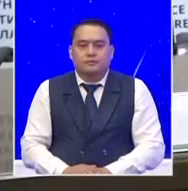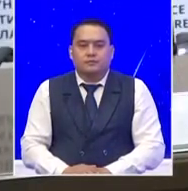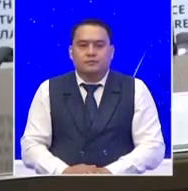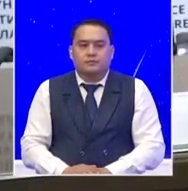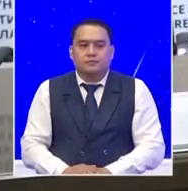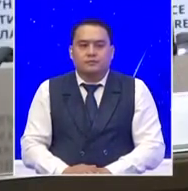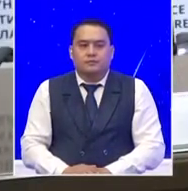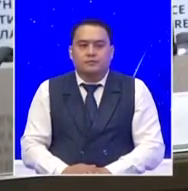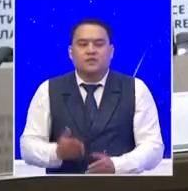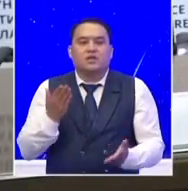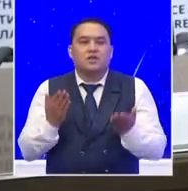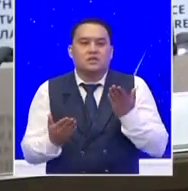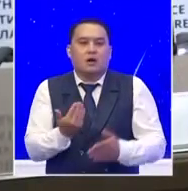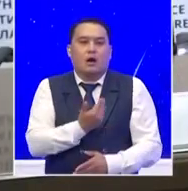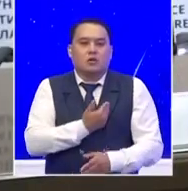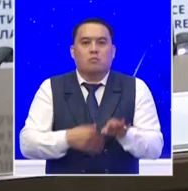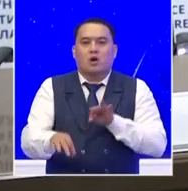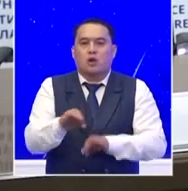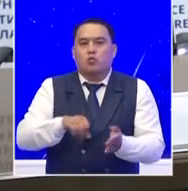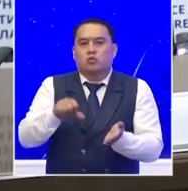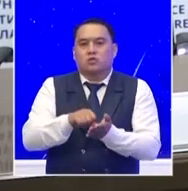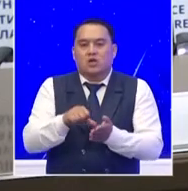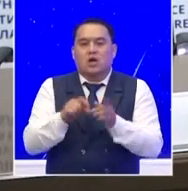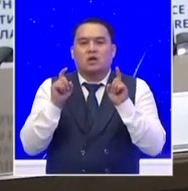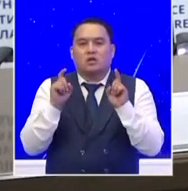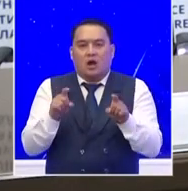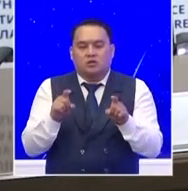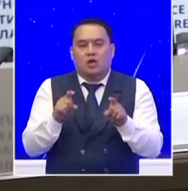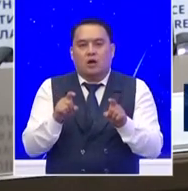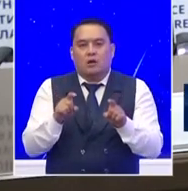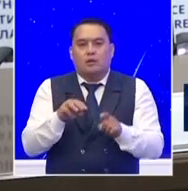Если вы хотите принять участие в этом проекте, вам просто нужно пройти регистрацию на